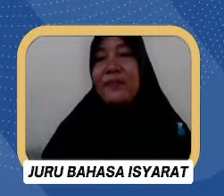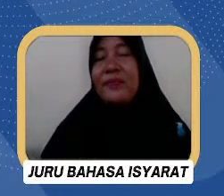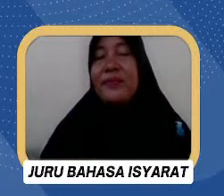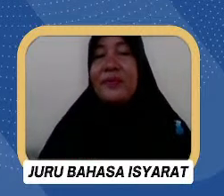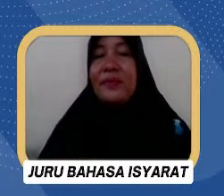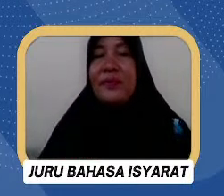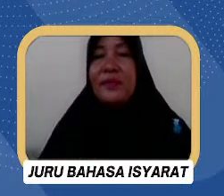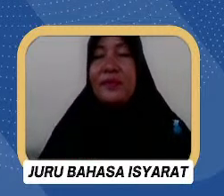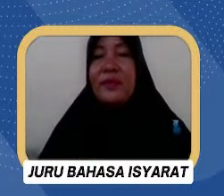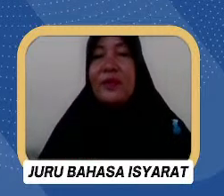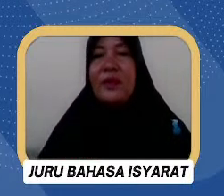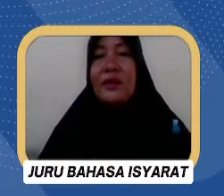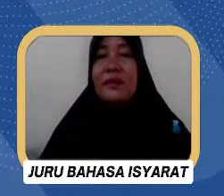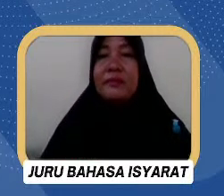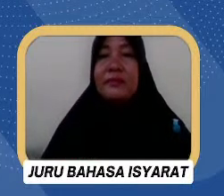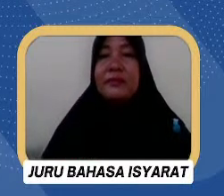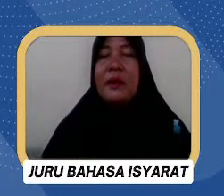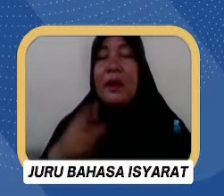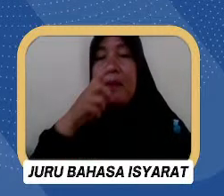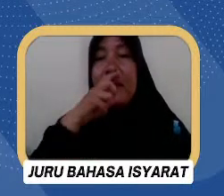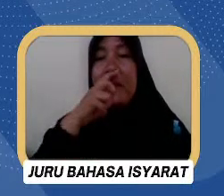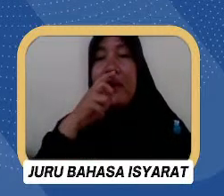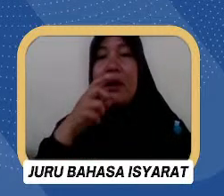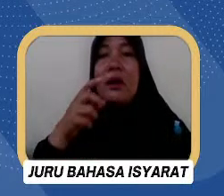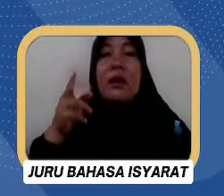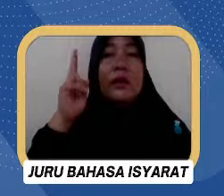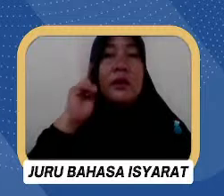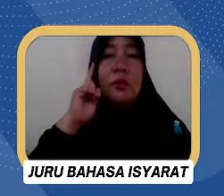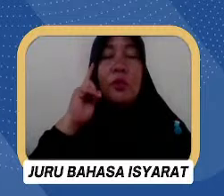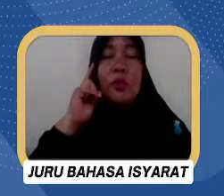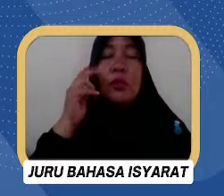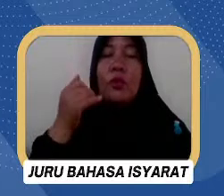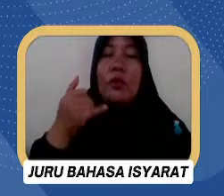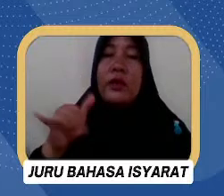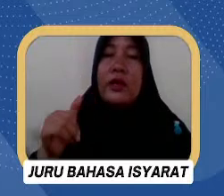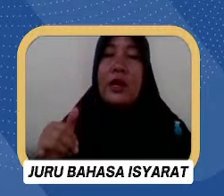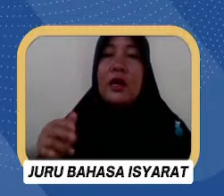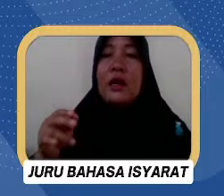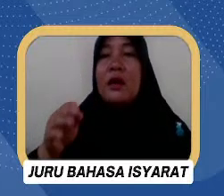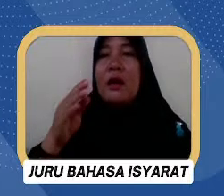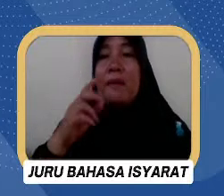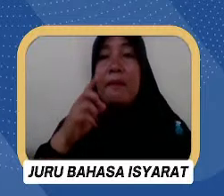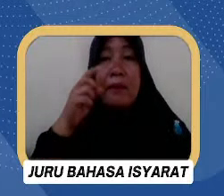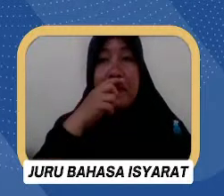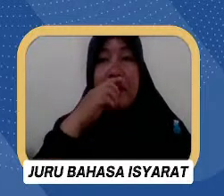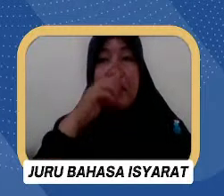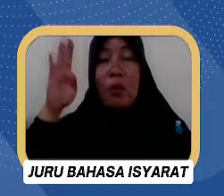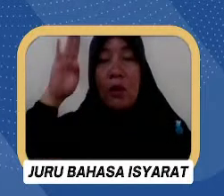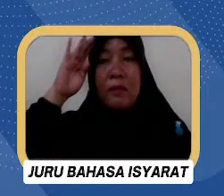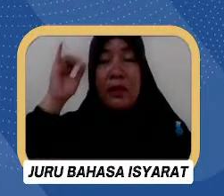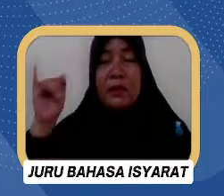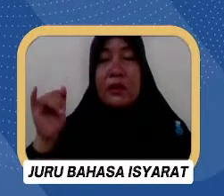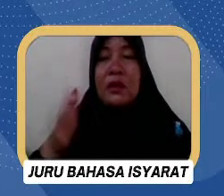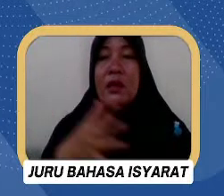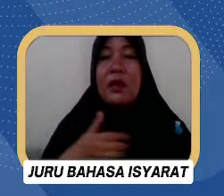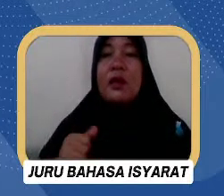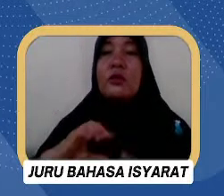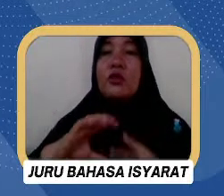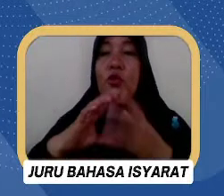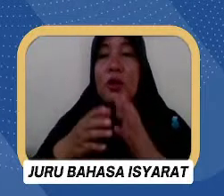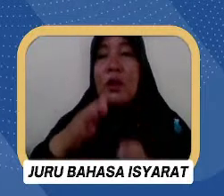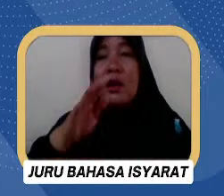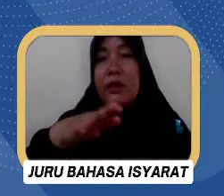Bapak Ibu yang saya hormati, adik-adik, para pelajar dimanapun berada yang berbahagia, sehat selalu,